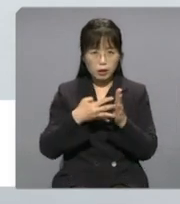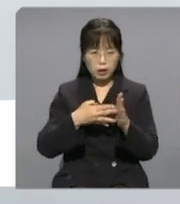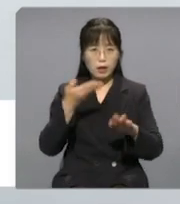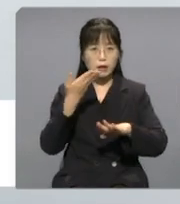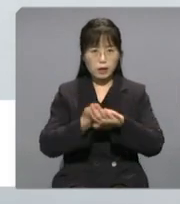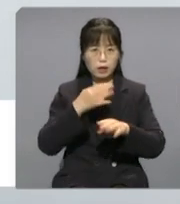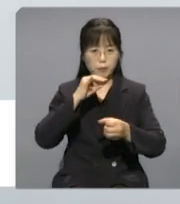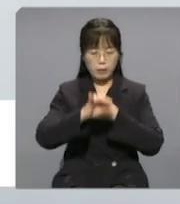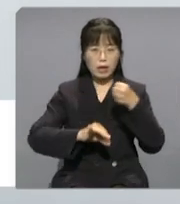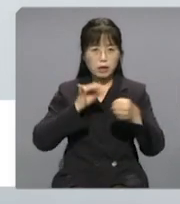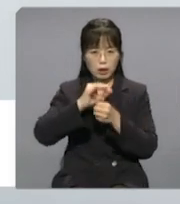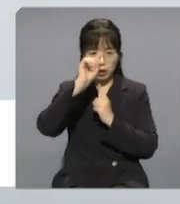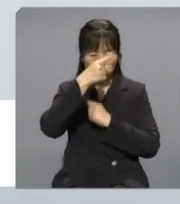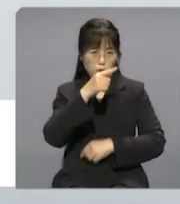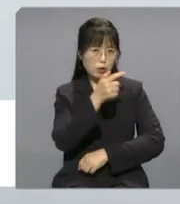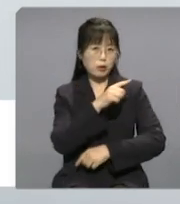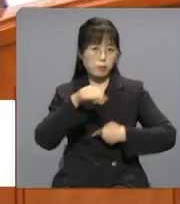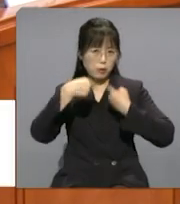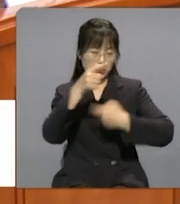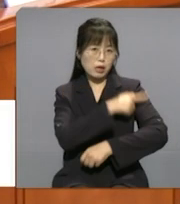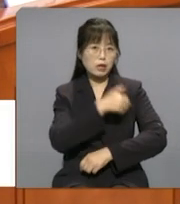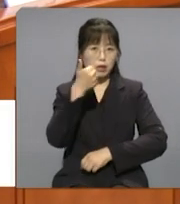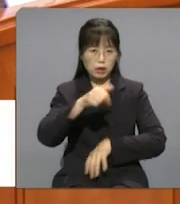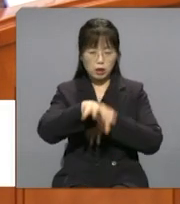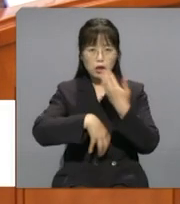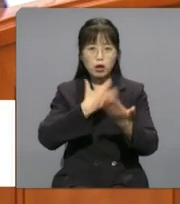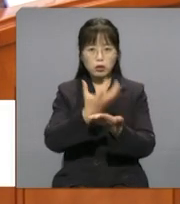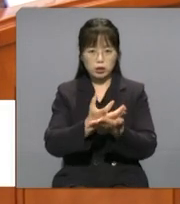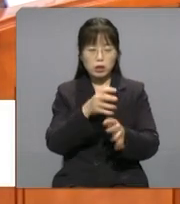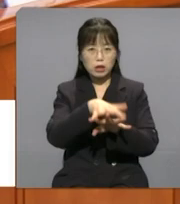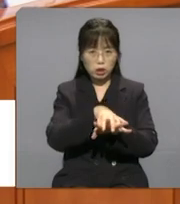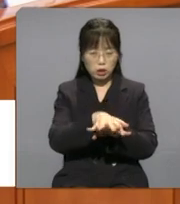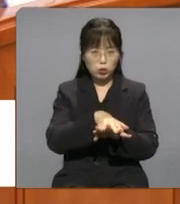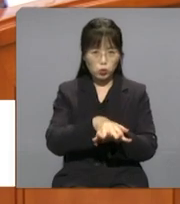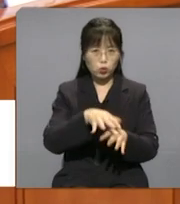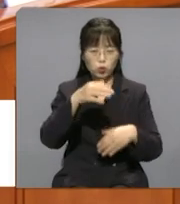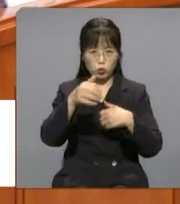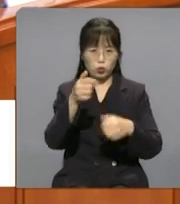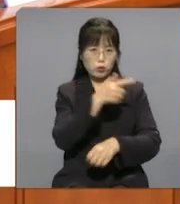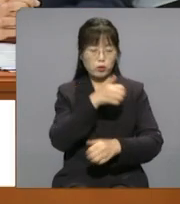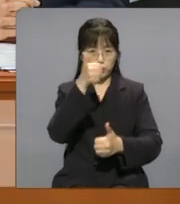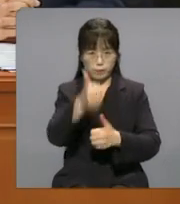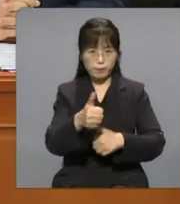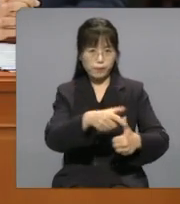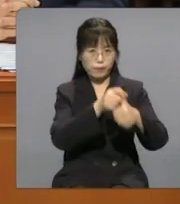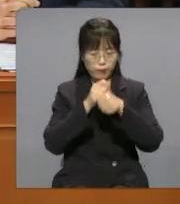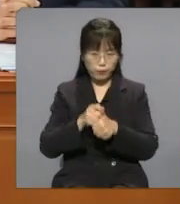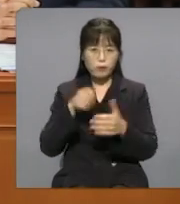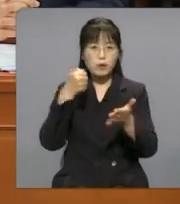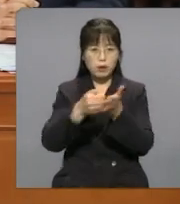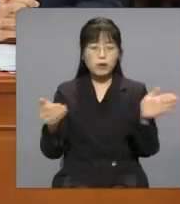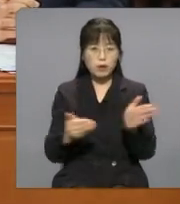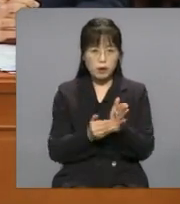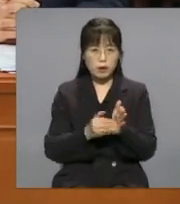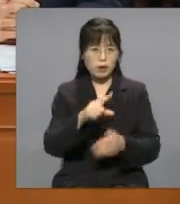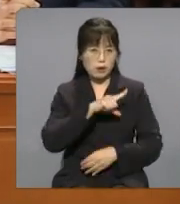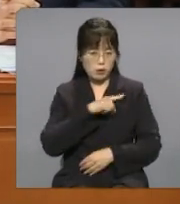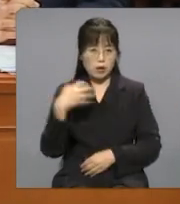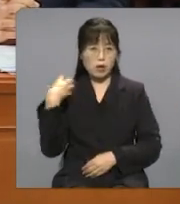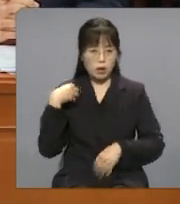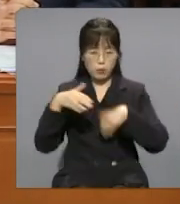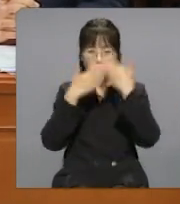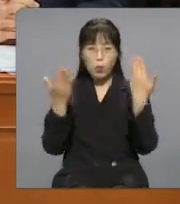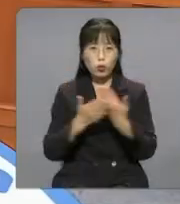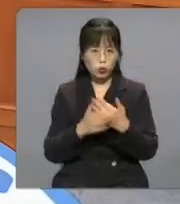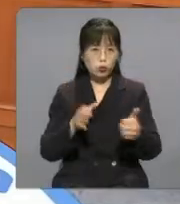100년 이레경 명예 이사장은 혁신기구 책임자로 모시기로 했다고 밝혔습니다 그러면서 명칭과 역할을